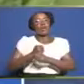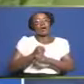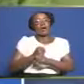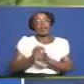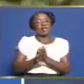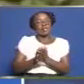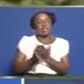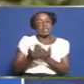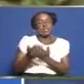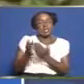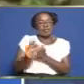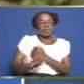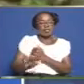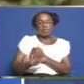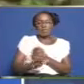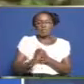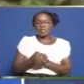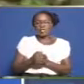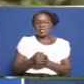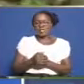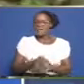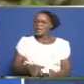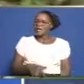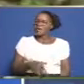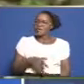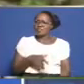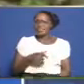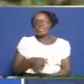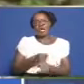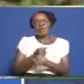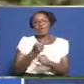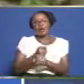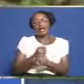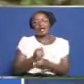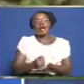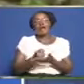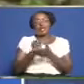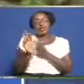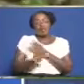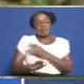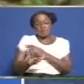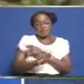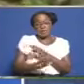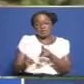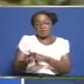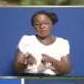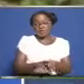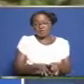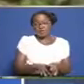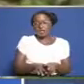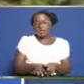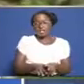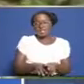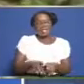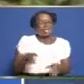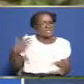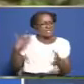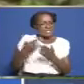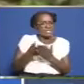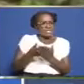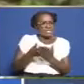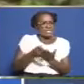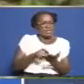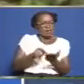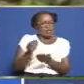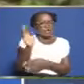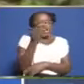wa mazingira. So ninasikia tu nikifanya ni kama ninasaidia environment kwa better. Because tangu nipande hii mamitu na maua, hata